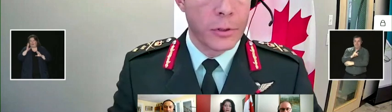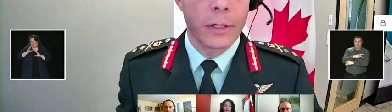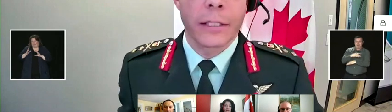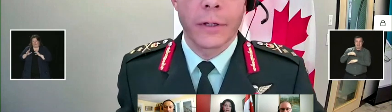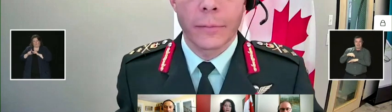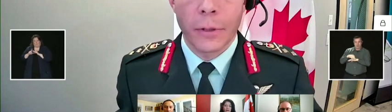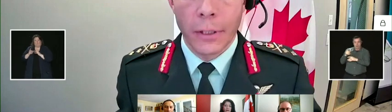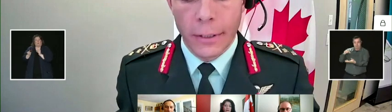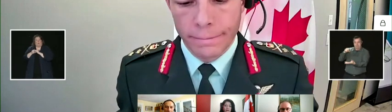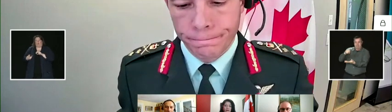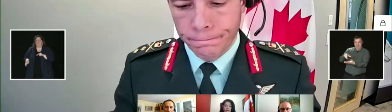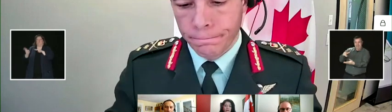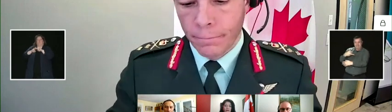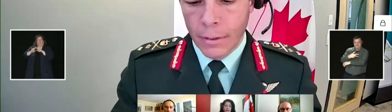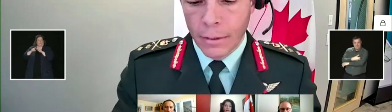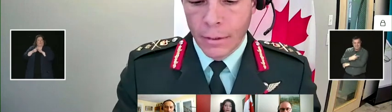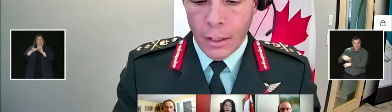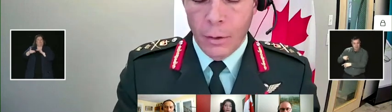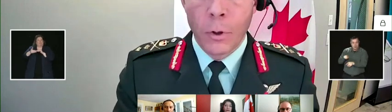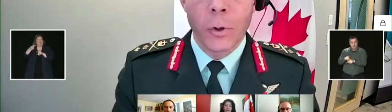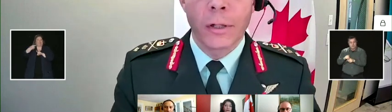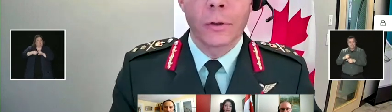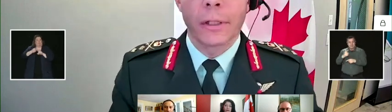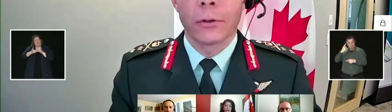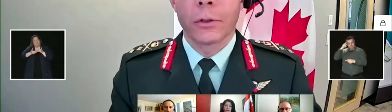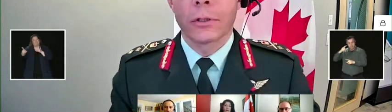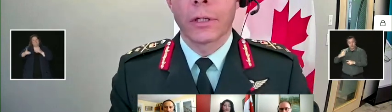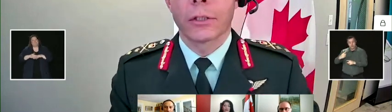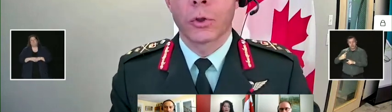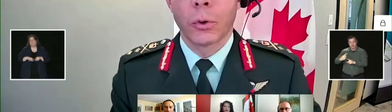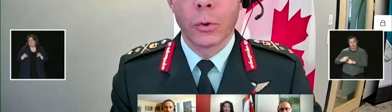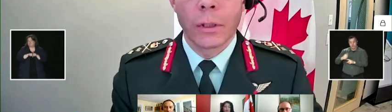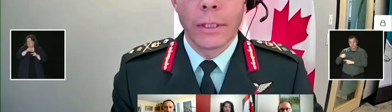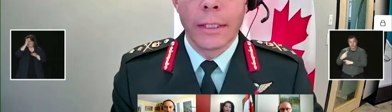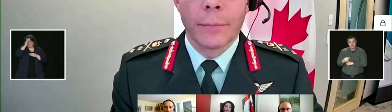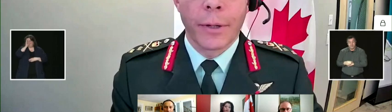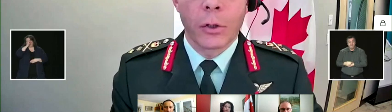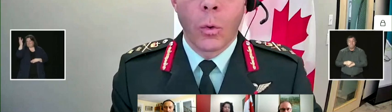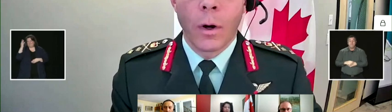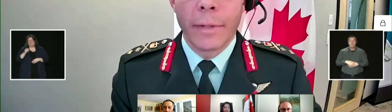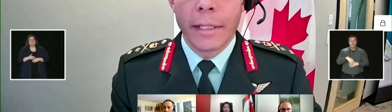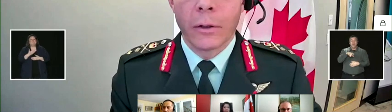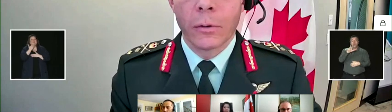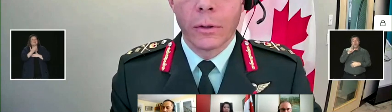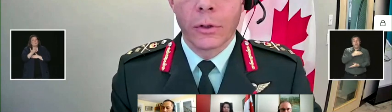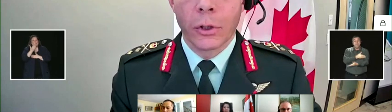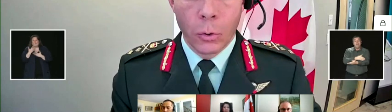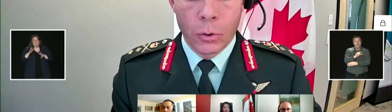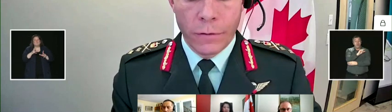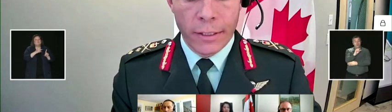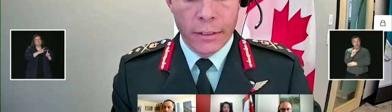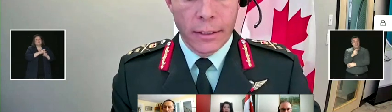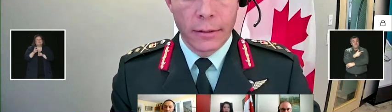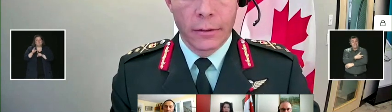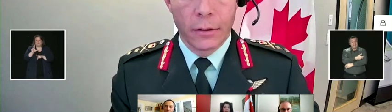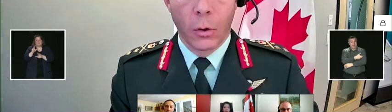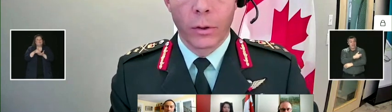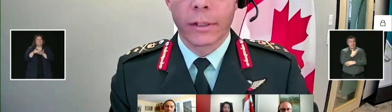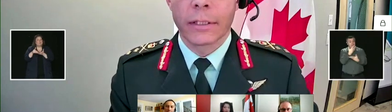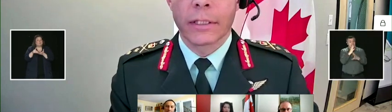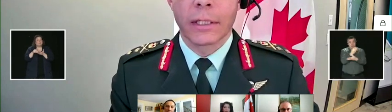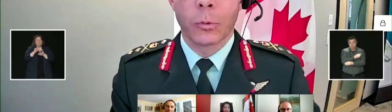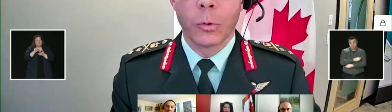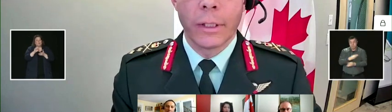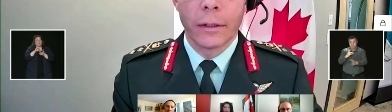scale-up starting next month and beyond. Alors, bonjour à toutes et à tous. À ce jour, près de 3 millions de doses de vaccins